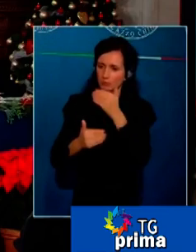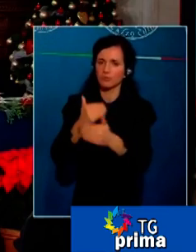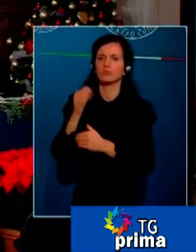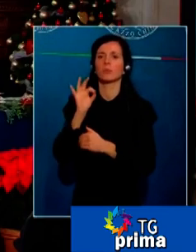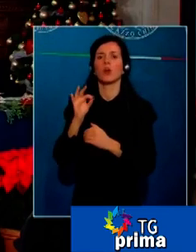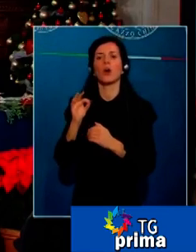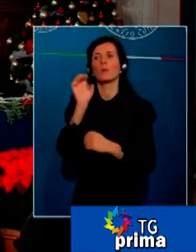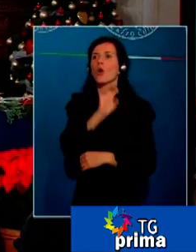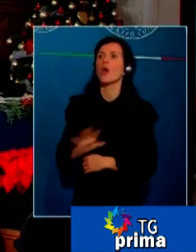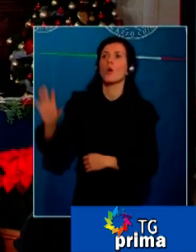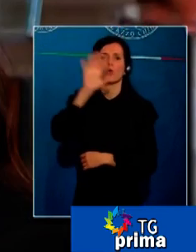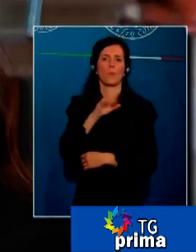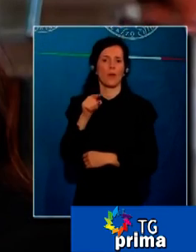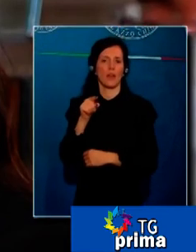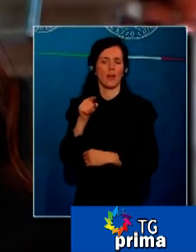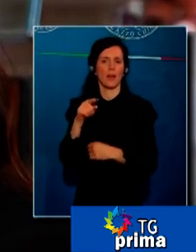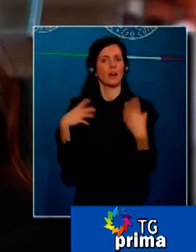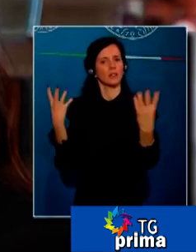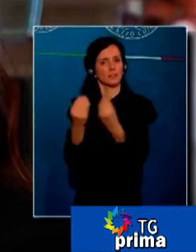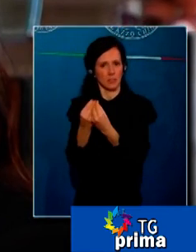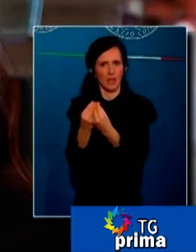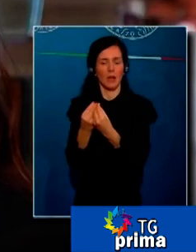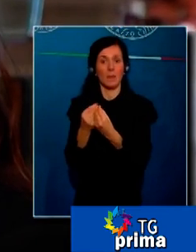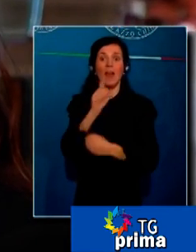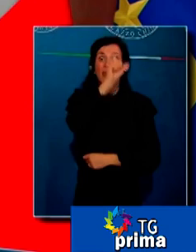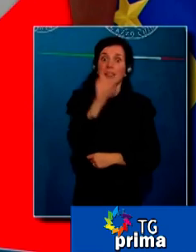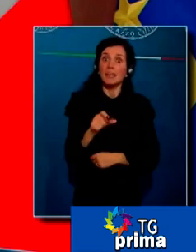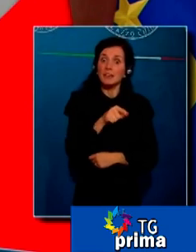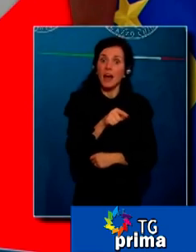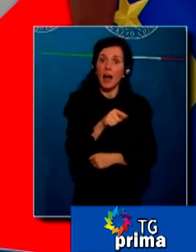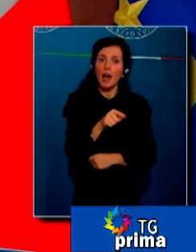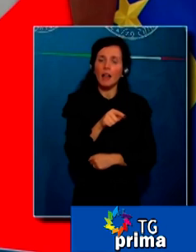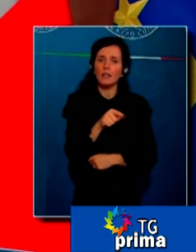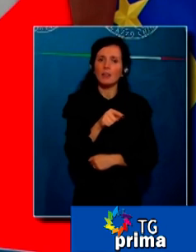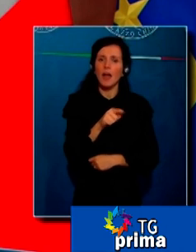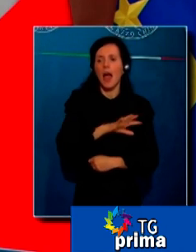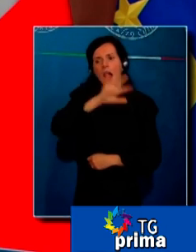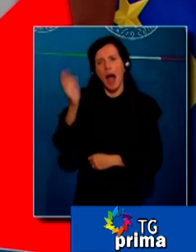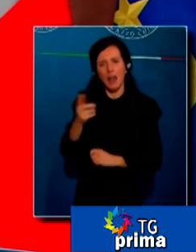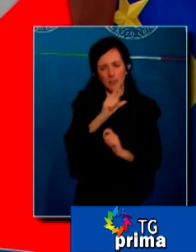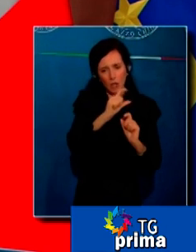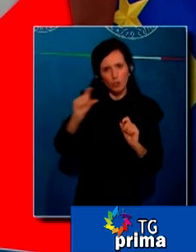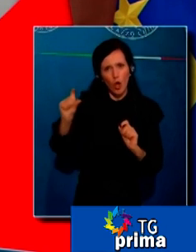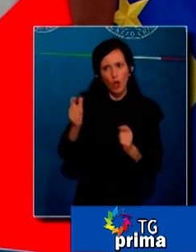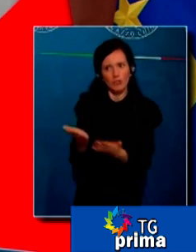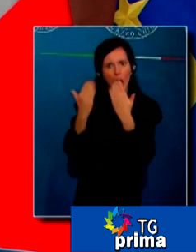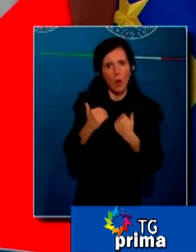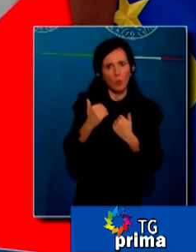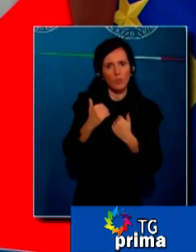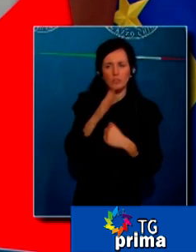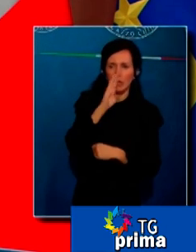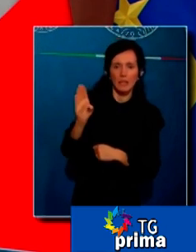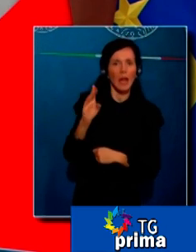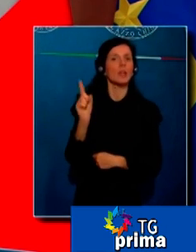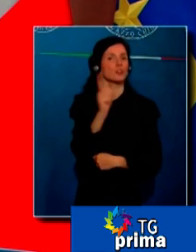europeo. L'Italia non ha tentato di assicurarsi altre commesse, innanzitutto perché